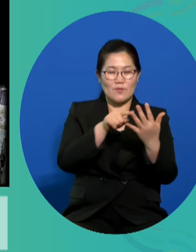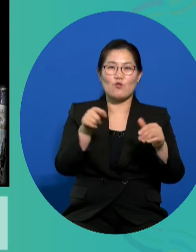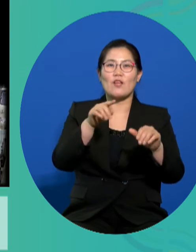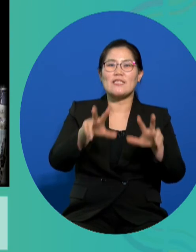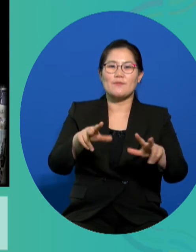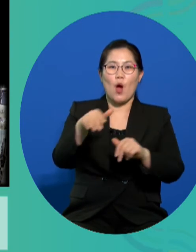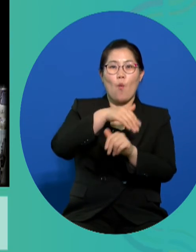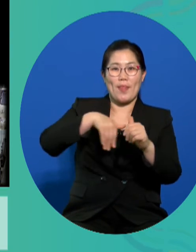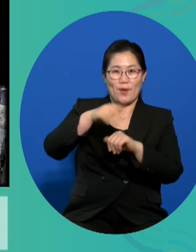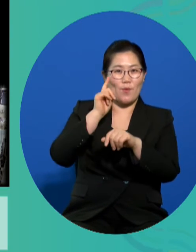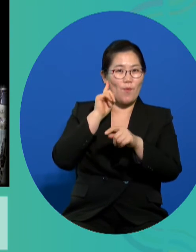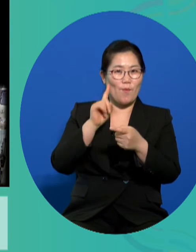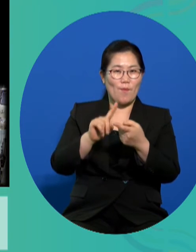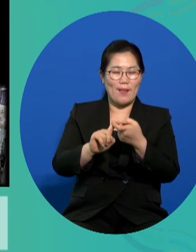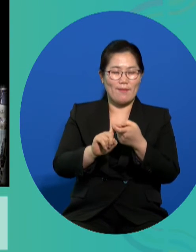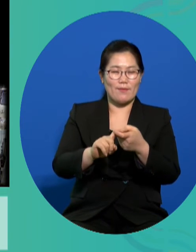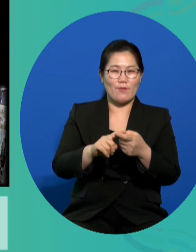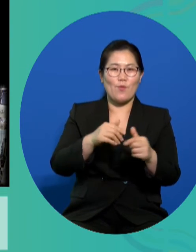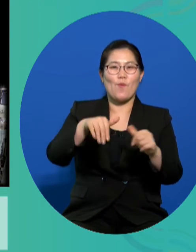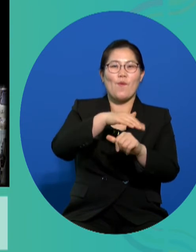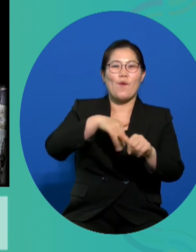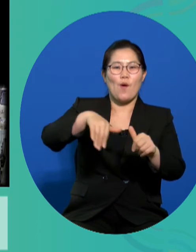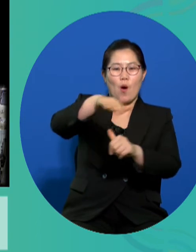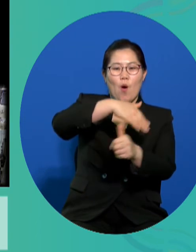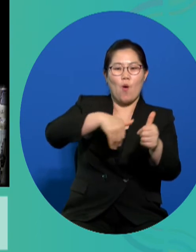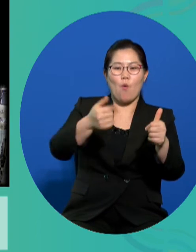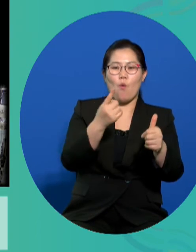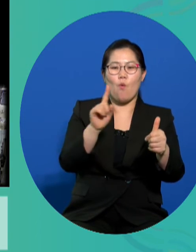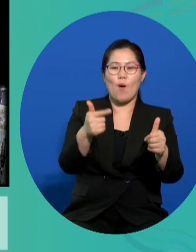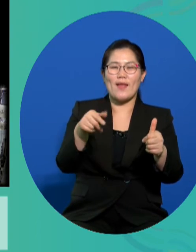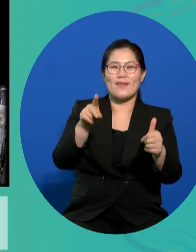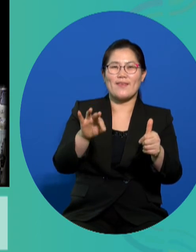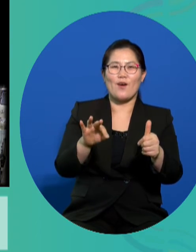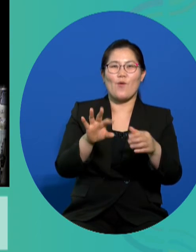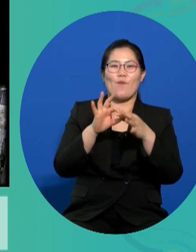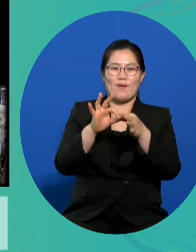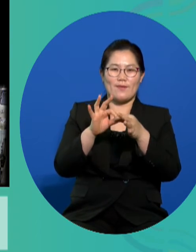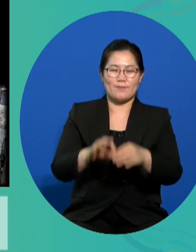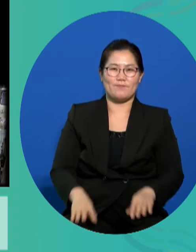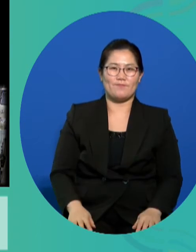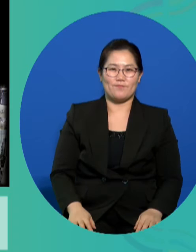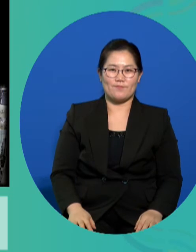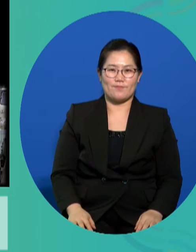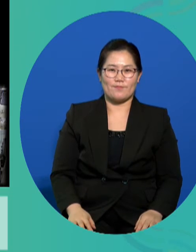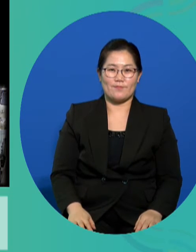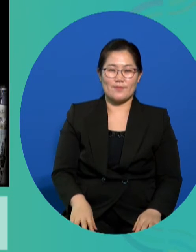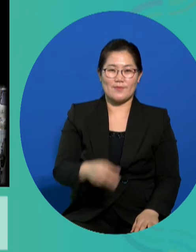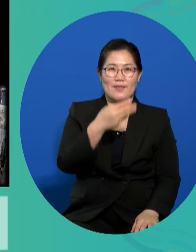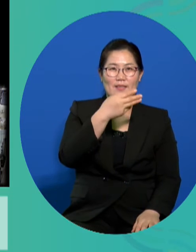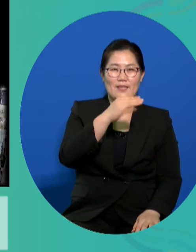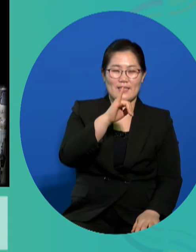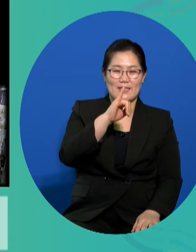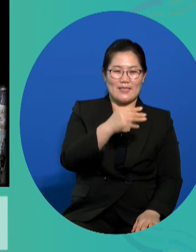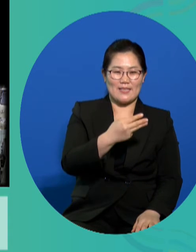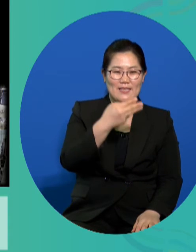빨리 진행하겠습니다. 사실 아까 말씀드렸지만 릴리암메르 대표적인 우리가